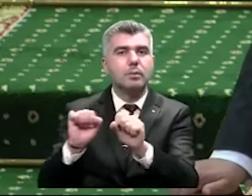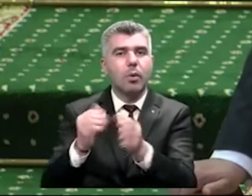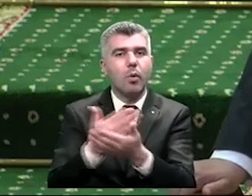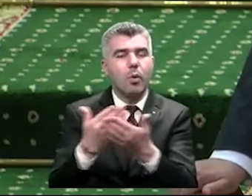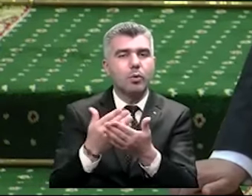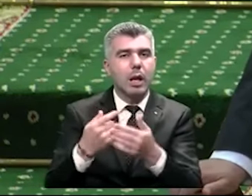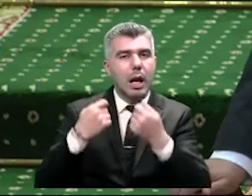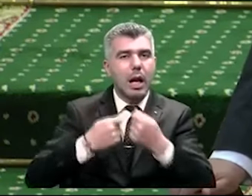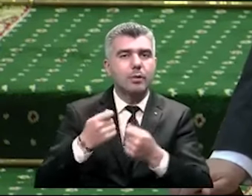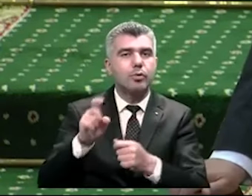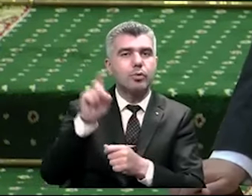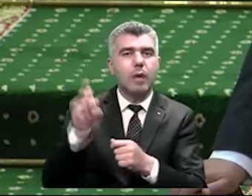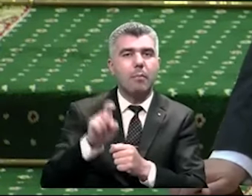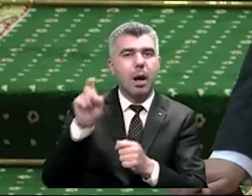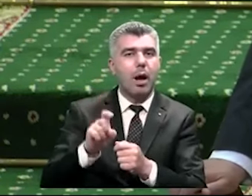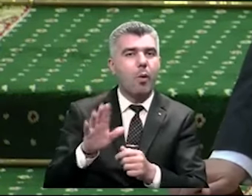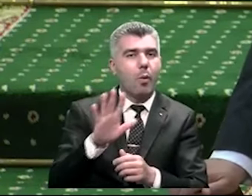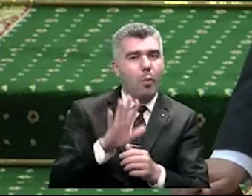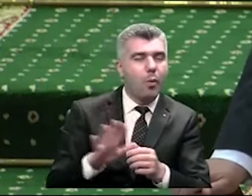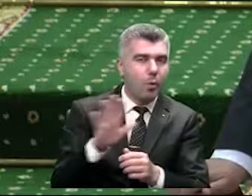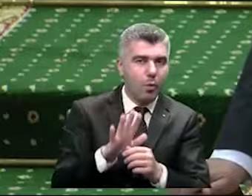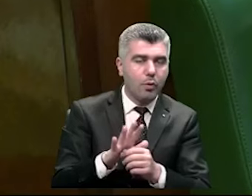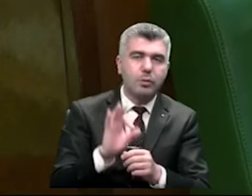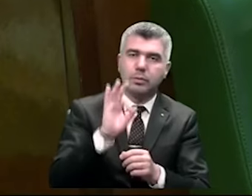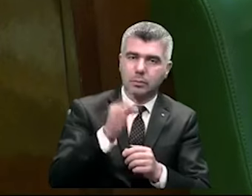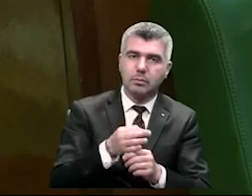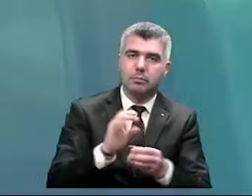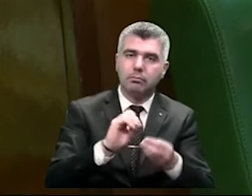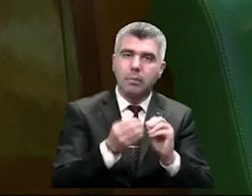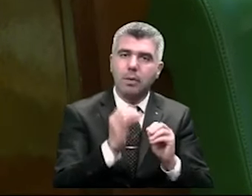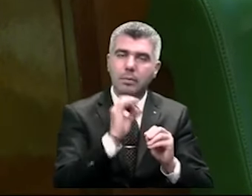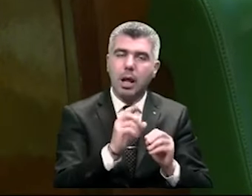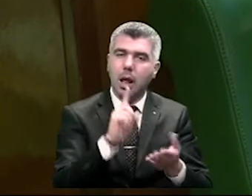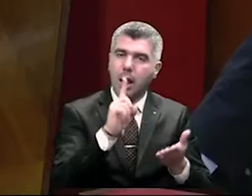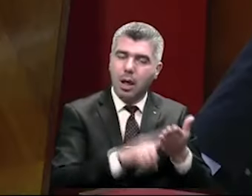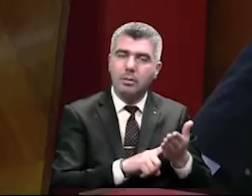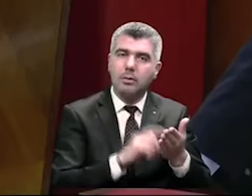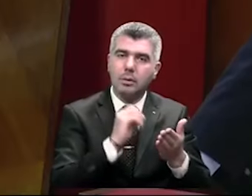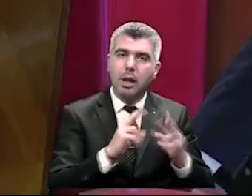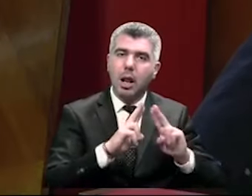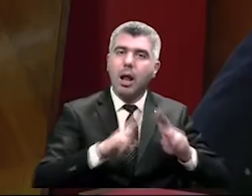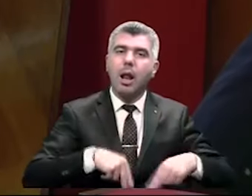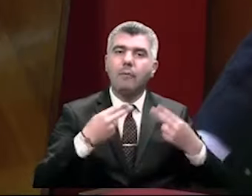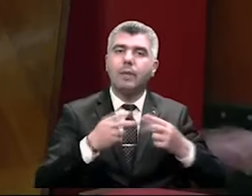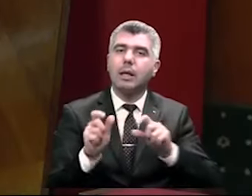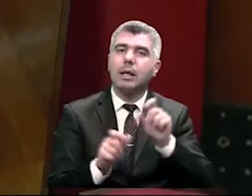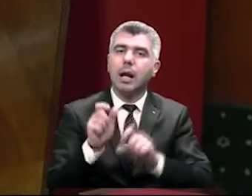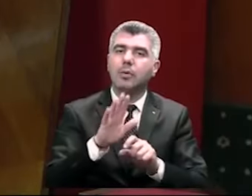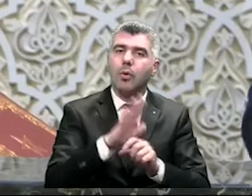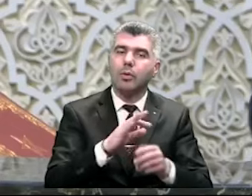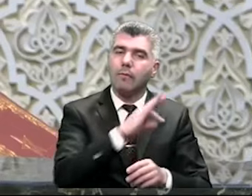التفاعل الايجابي وكذلك التعاطي مع هذه الاشكاليه اللي هي اساسيه بالنسبه لحياه المواطنات